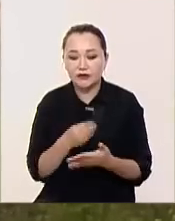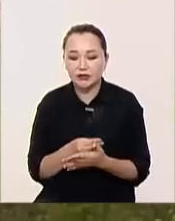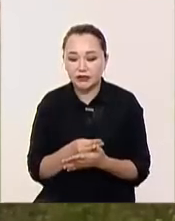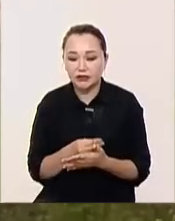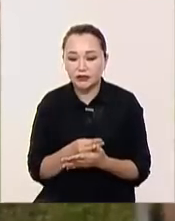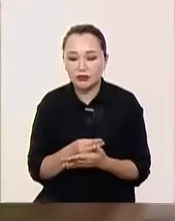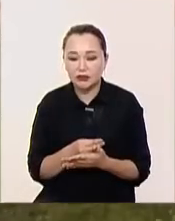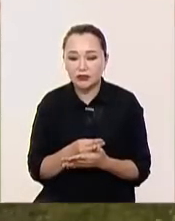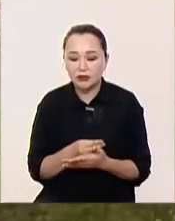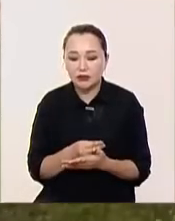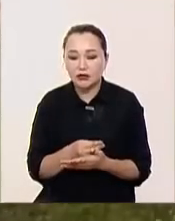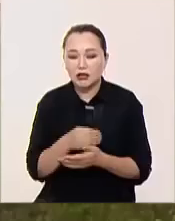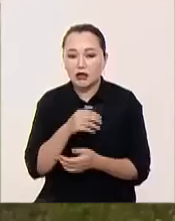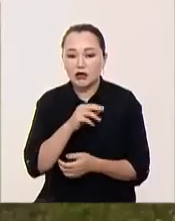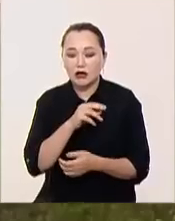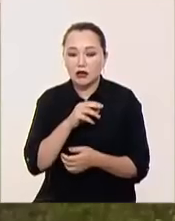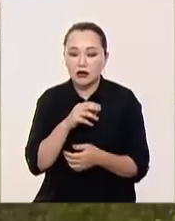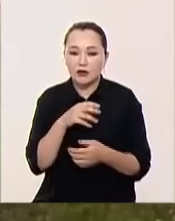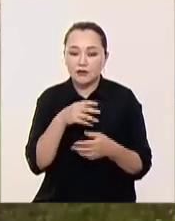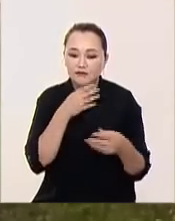Өзінің сол ықпалын пайдалана отырып,